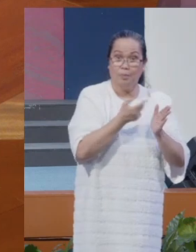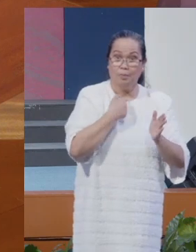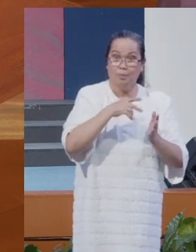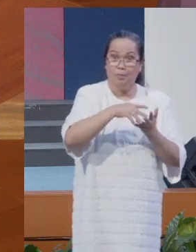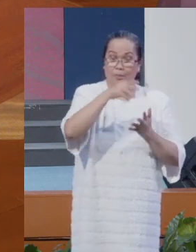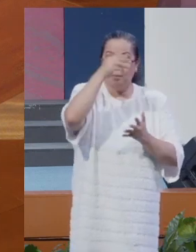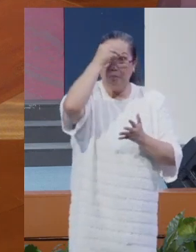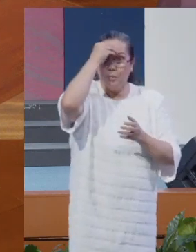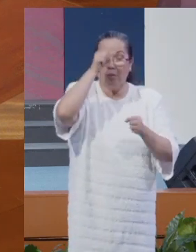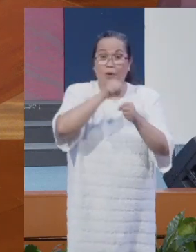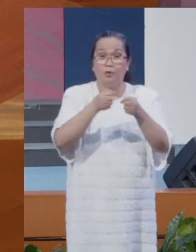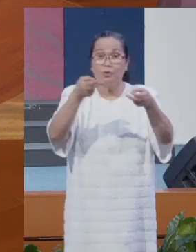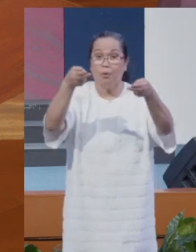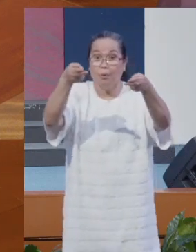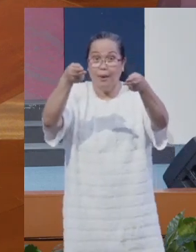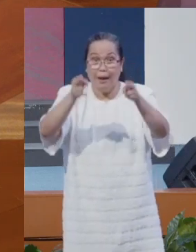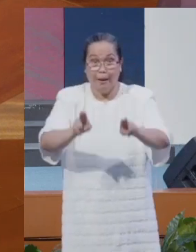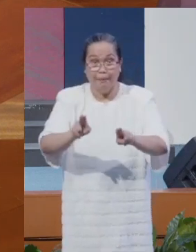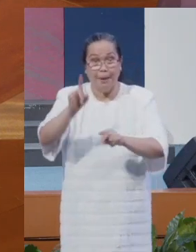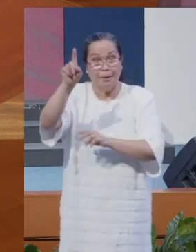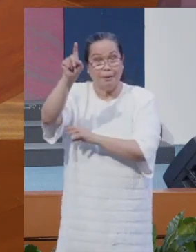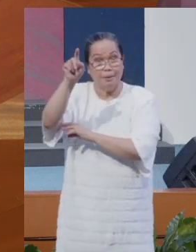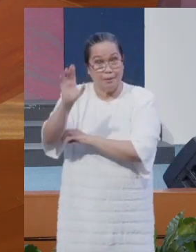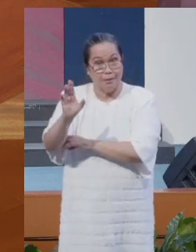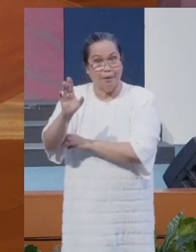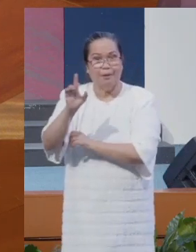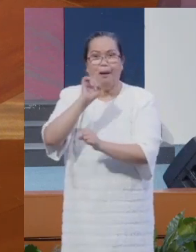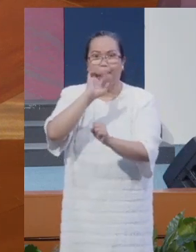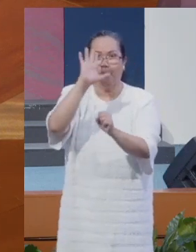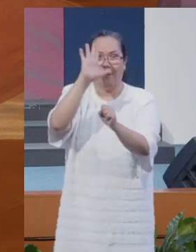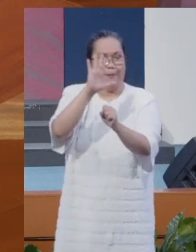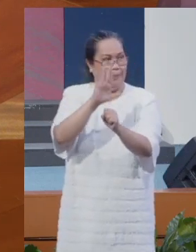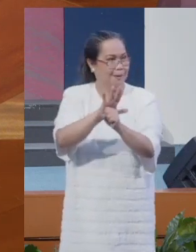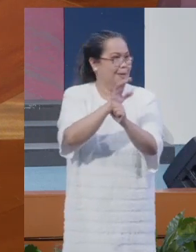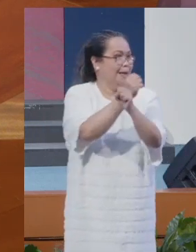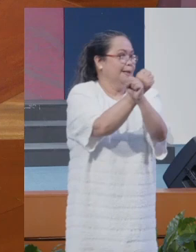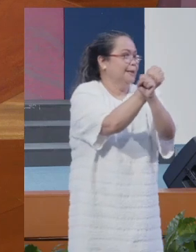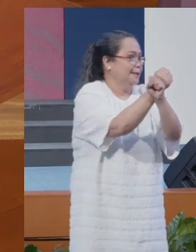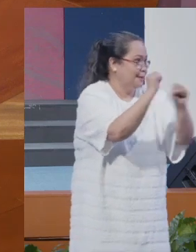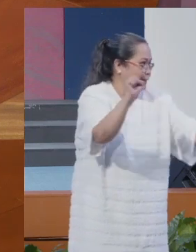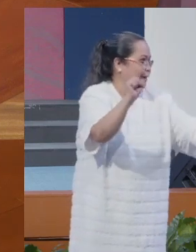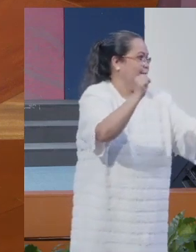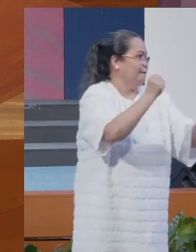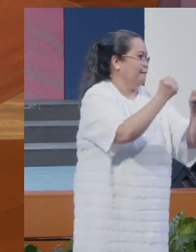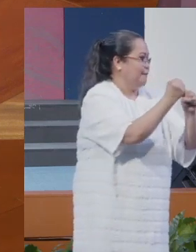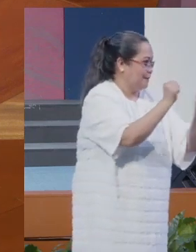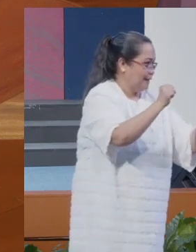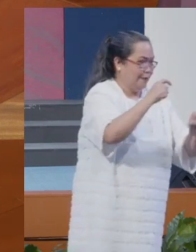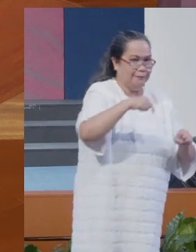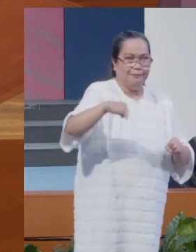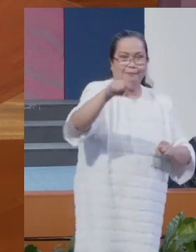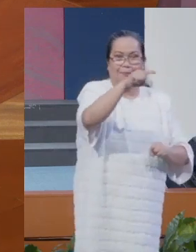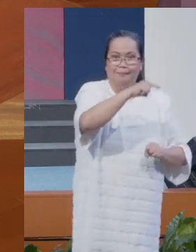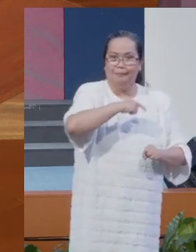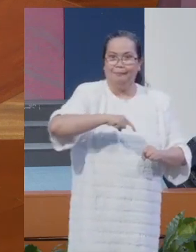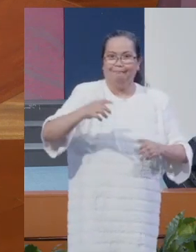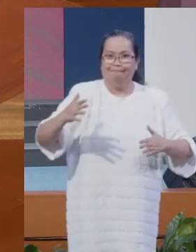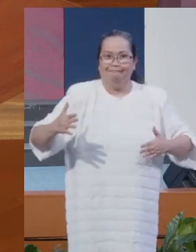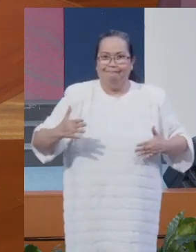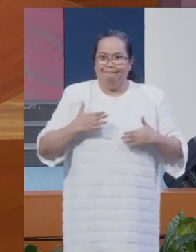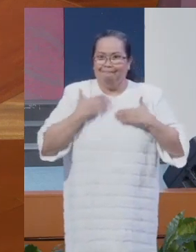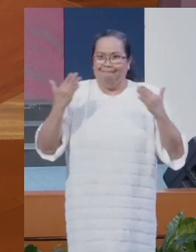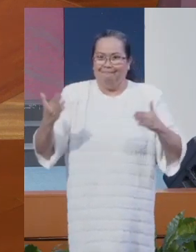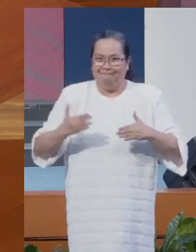upang matupad ng Panginoon ang kanyang ipinangakong kaligtasan. Upang maging kagalakan nga